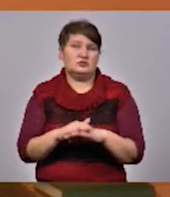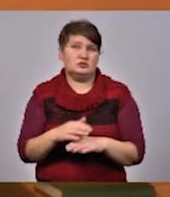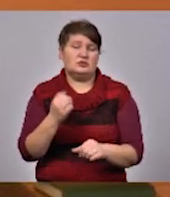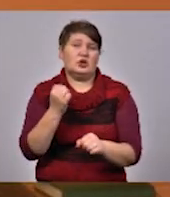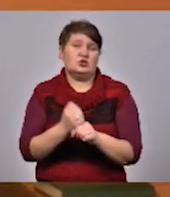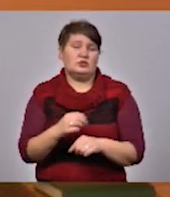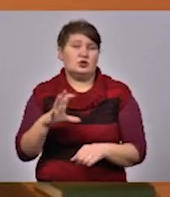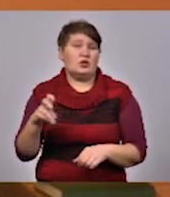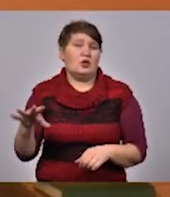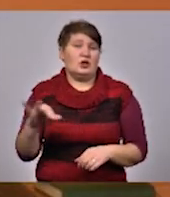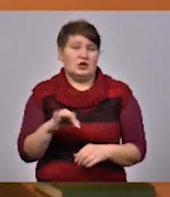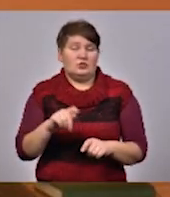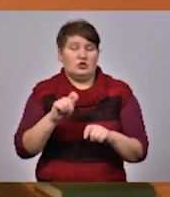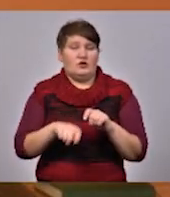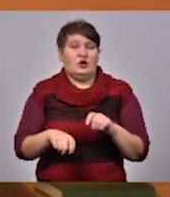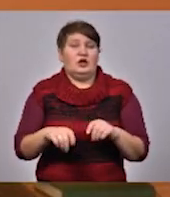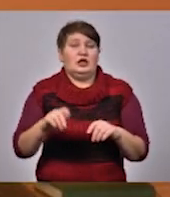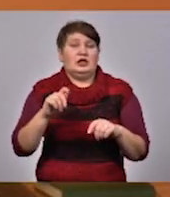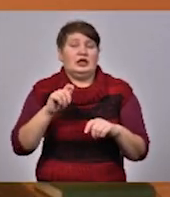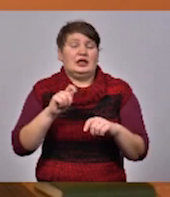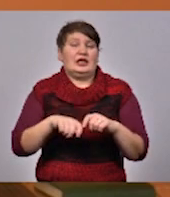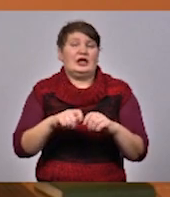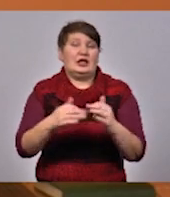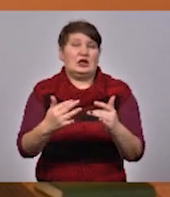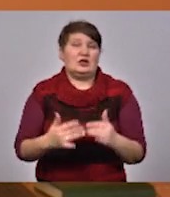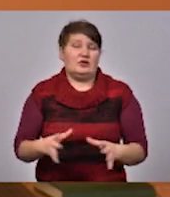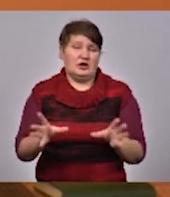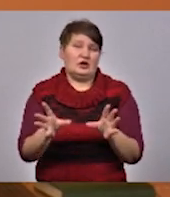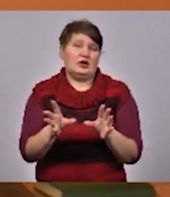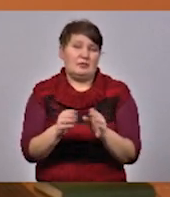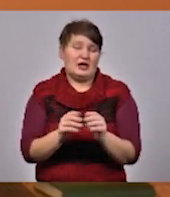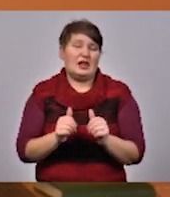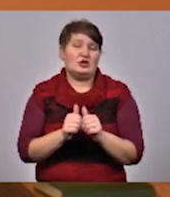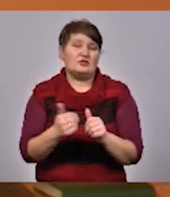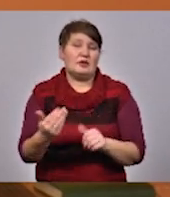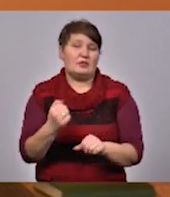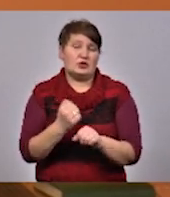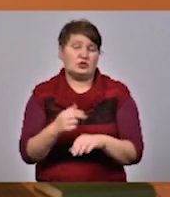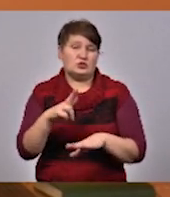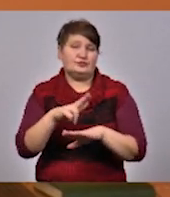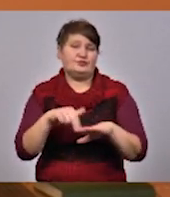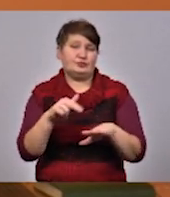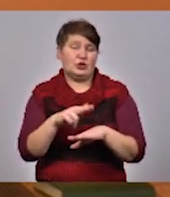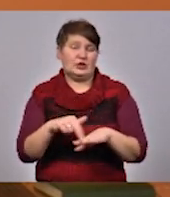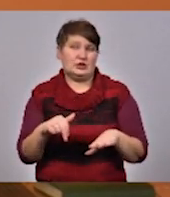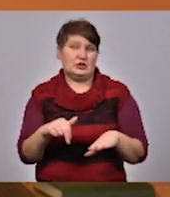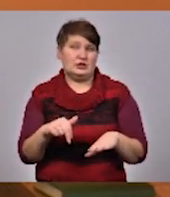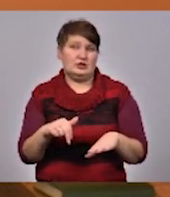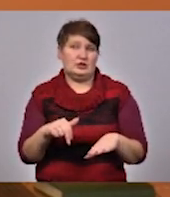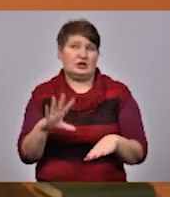психологи, проводимо тестування. Зараз паралельно з вами працює міліція з дітьми анкетування.